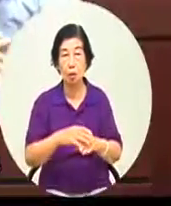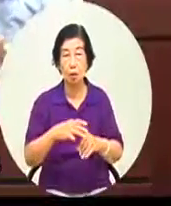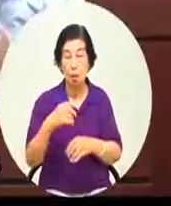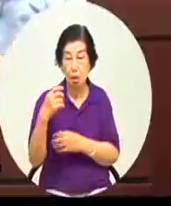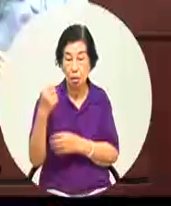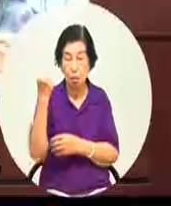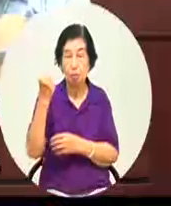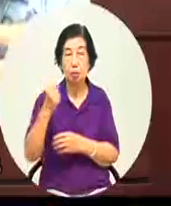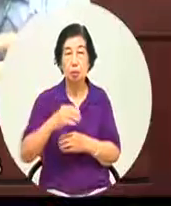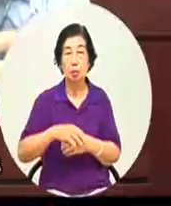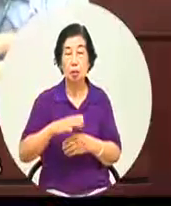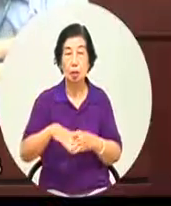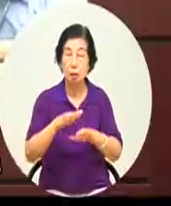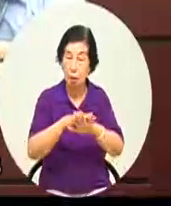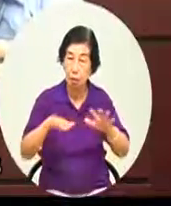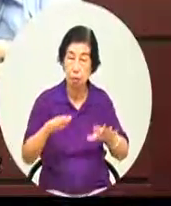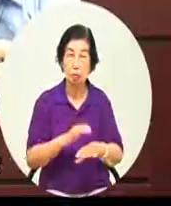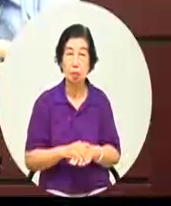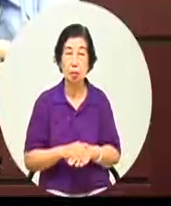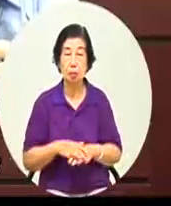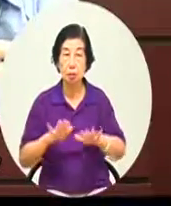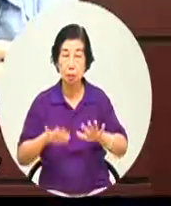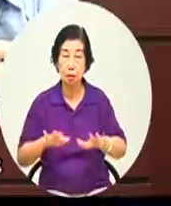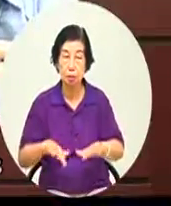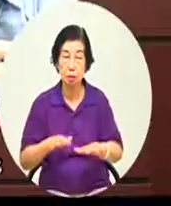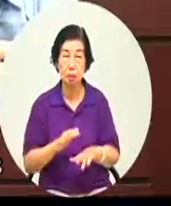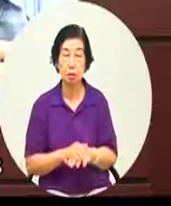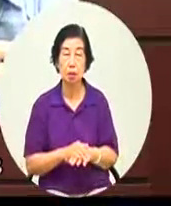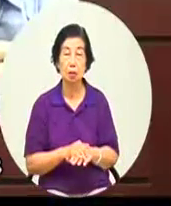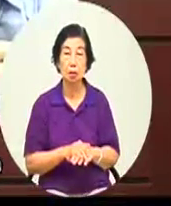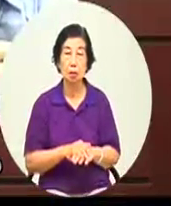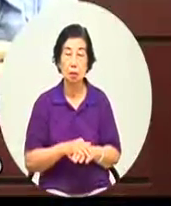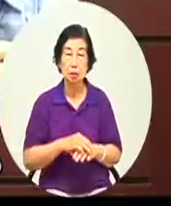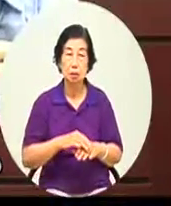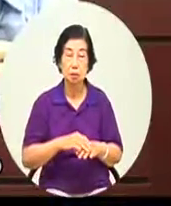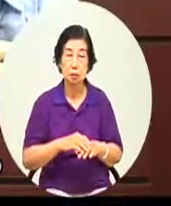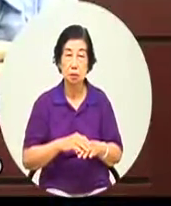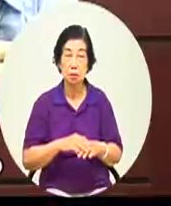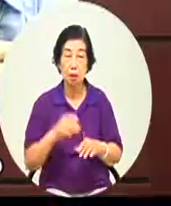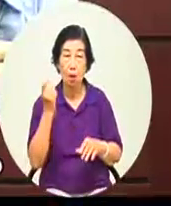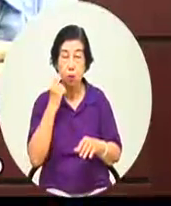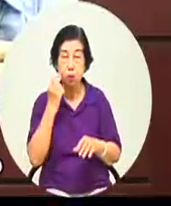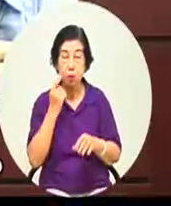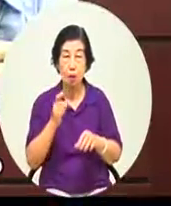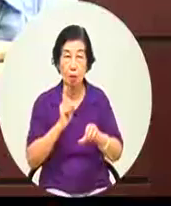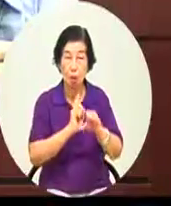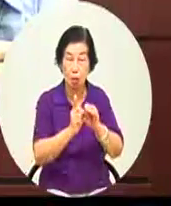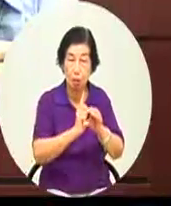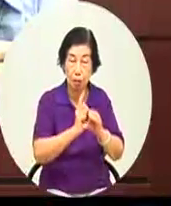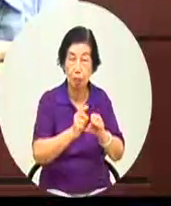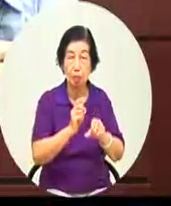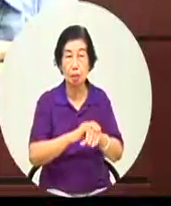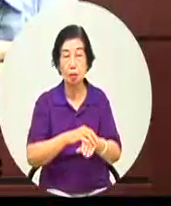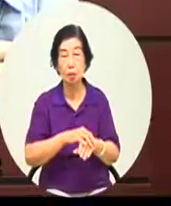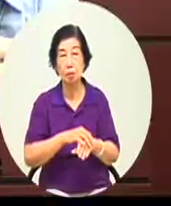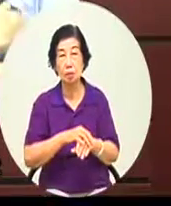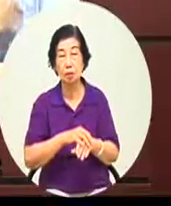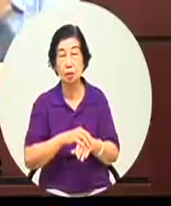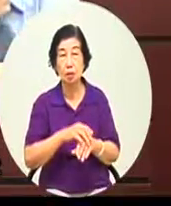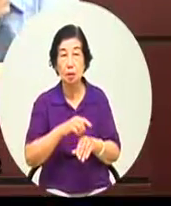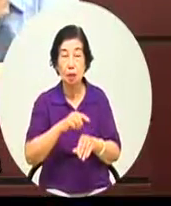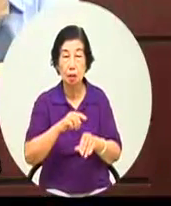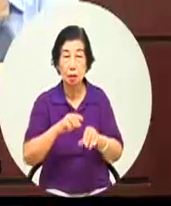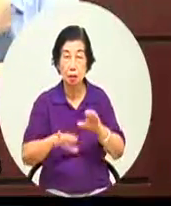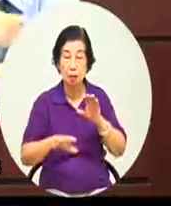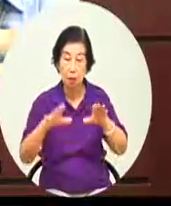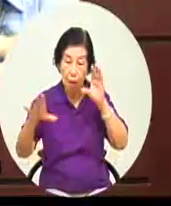Uber 它不是计程车的特许行业，它目前登录的是资讯业，所以我们在这边要呼吁